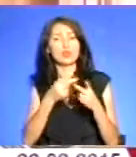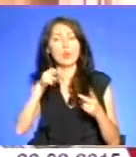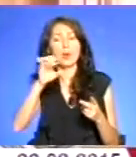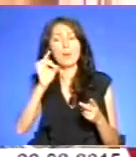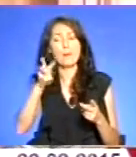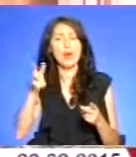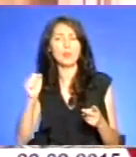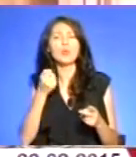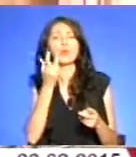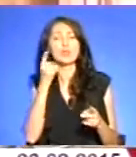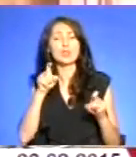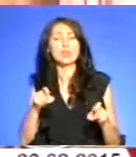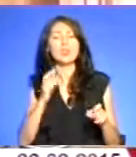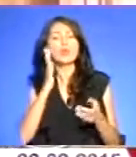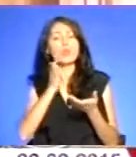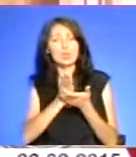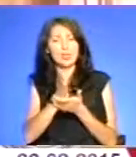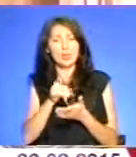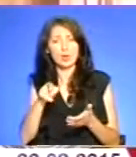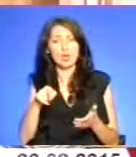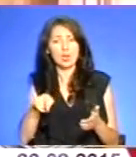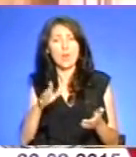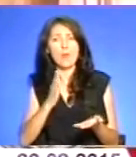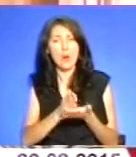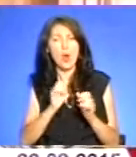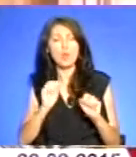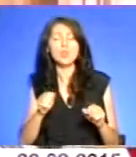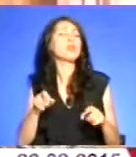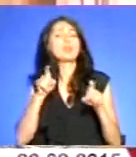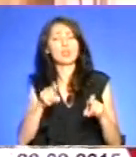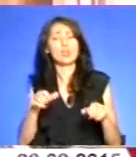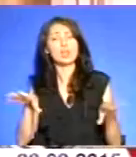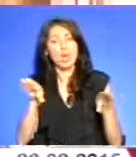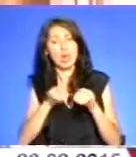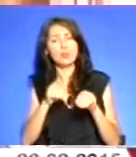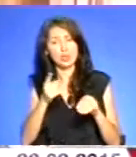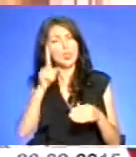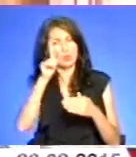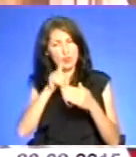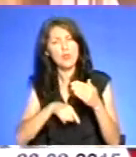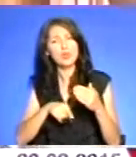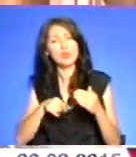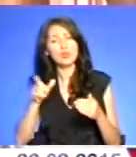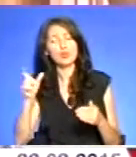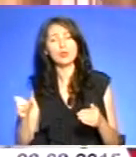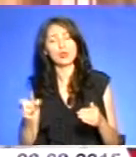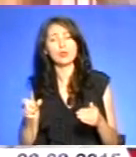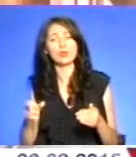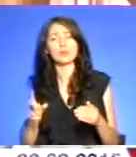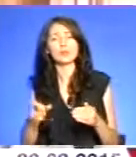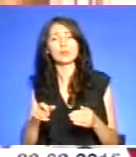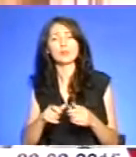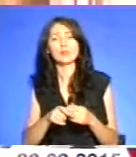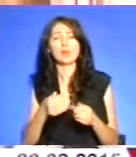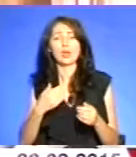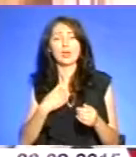політику. Я там мав можливість сидіти з однією віруючою людиною. До речі, в 1.60 я про